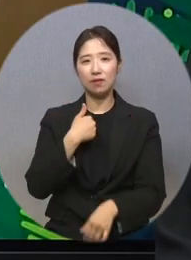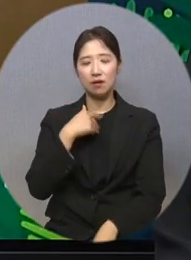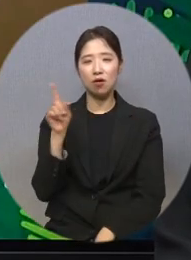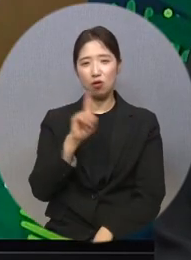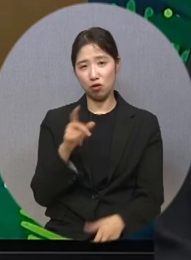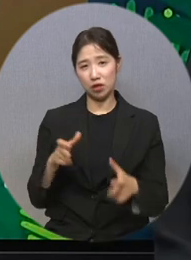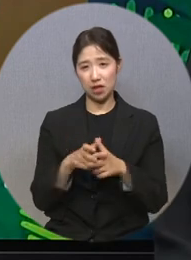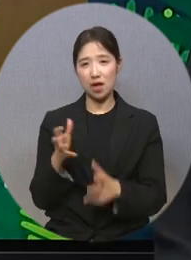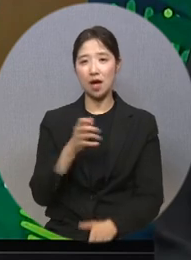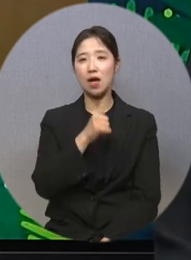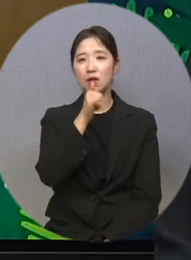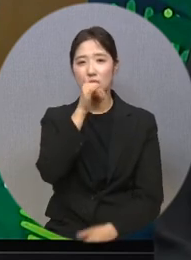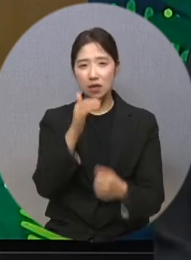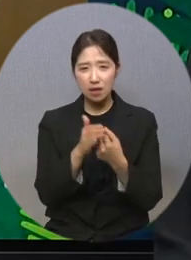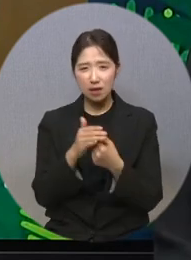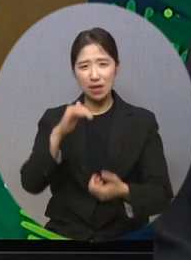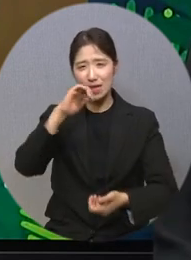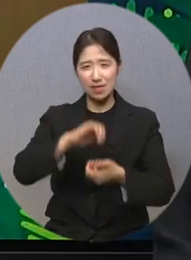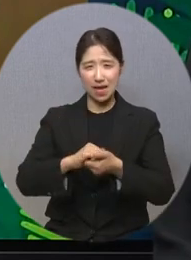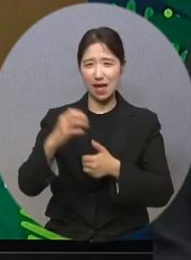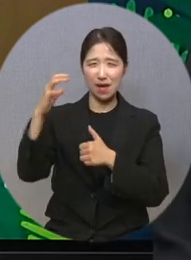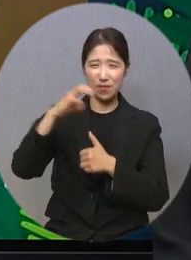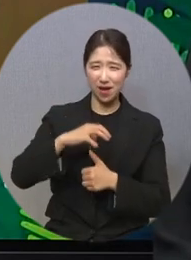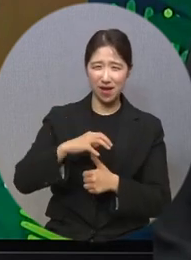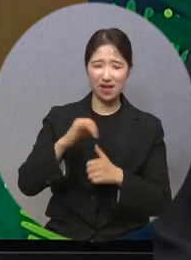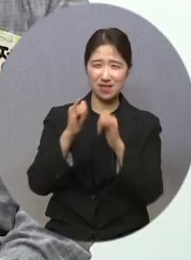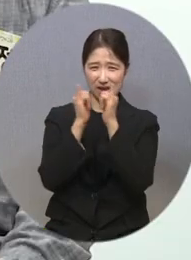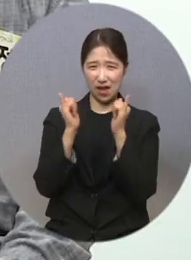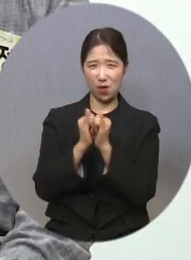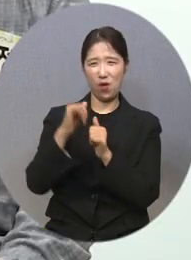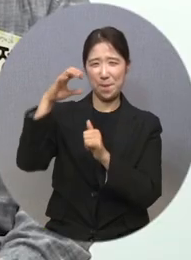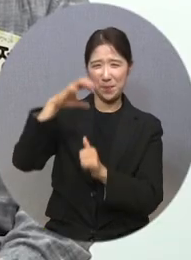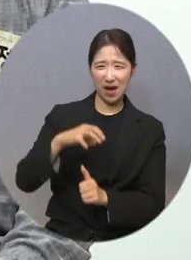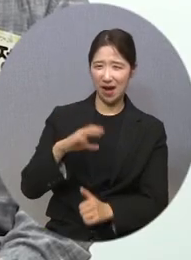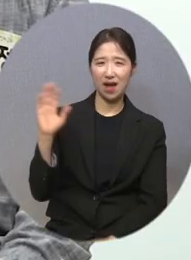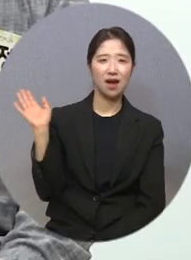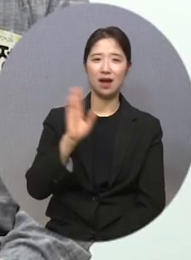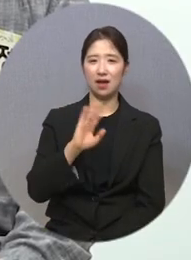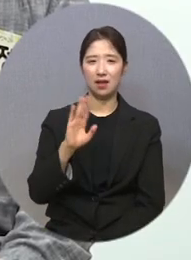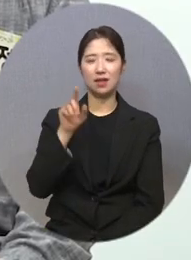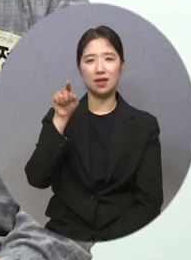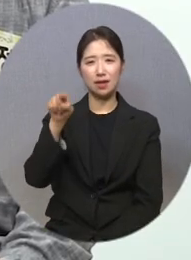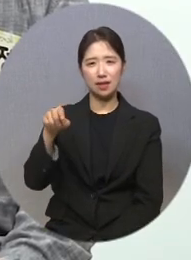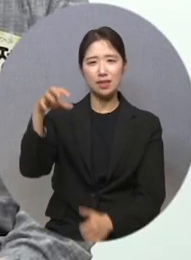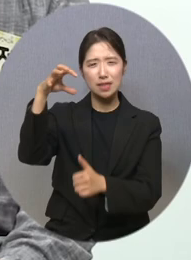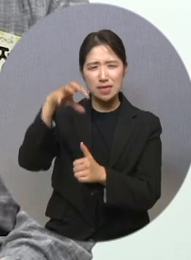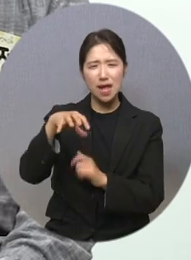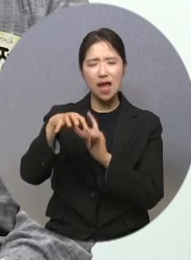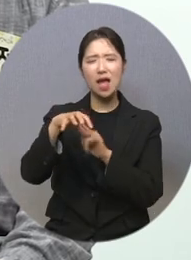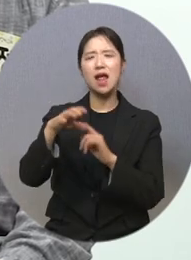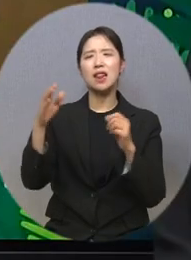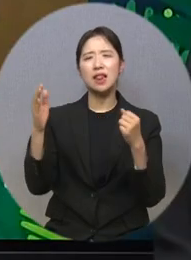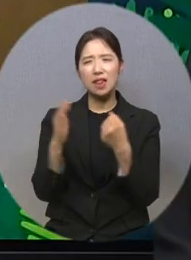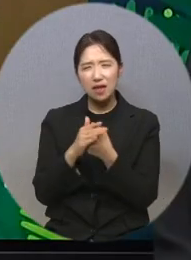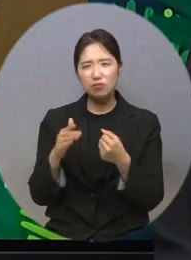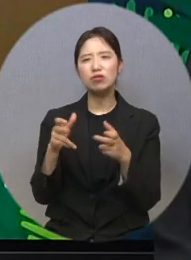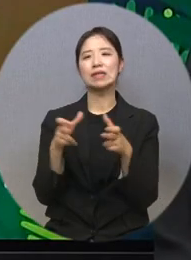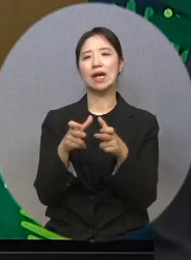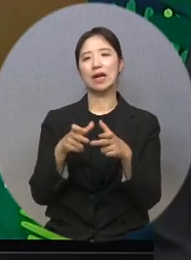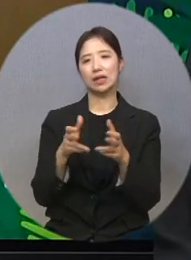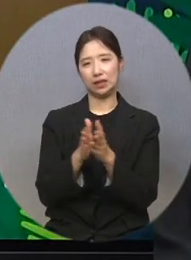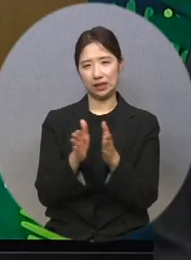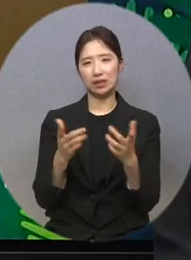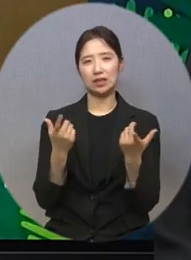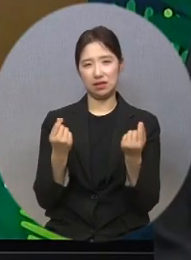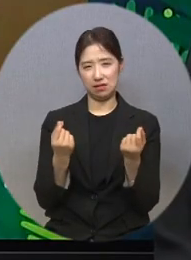어떤 장애를 갖고 있음으로써 제한을 받는 게 아니라, 이 사회적인 제약이 아니라 그 제약으로부터 오는 게 장애라는 개념에서 출발해서